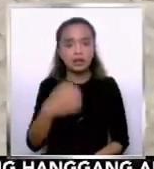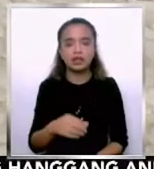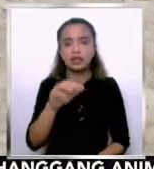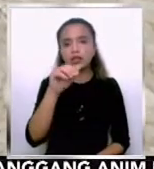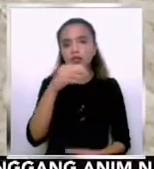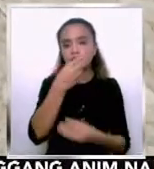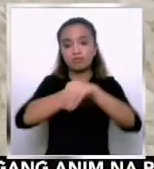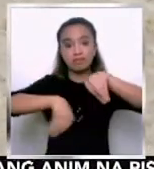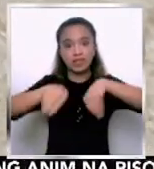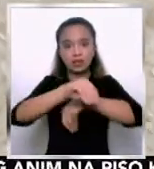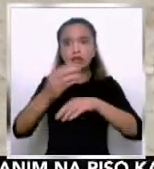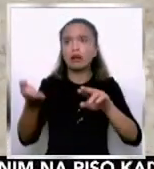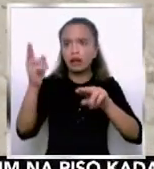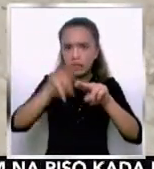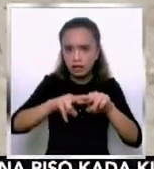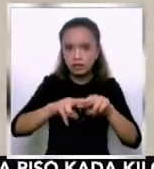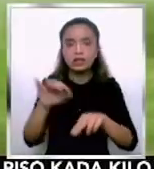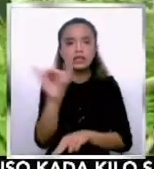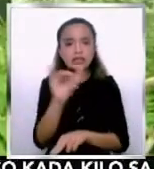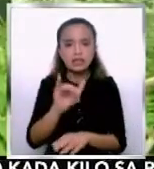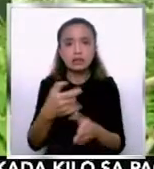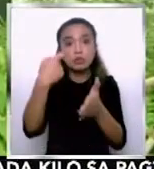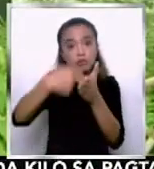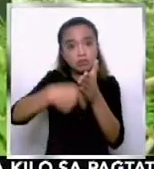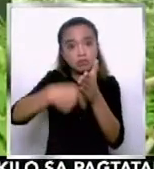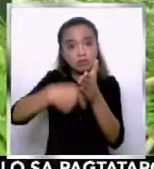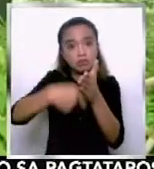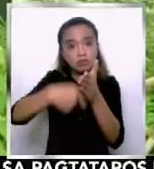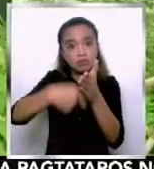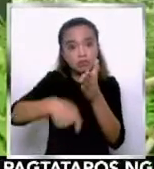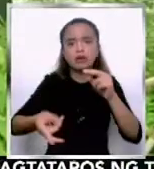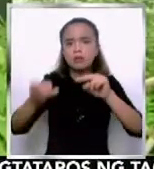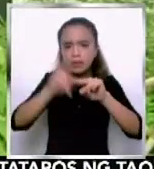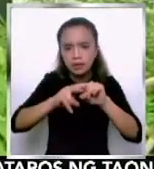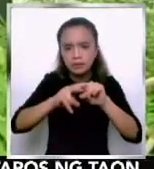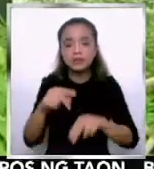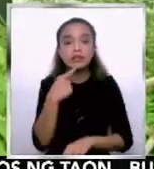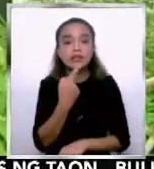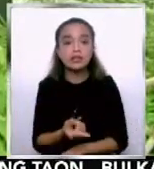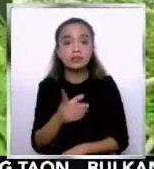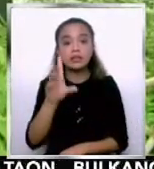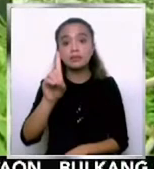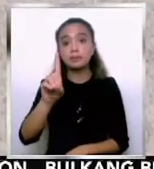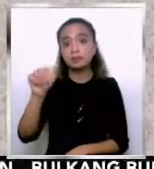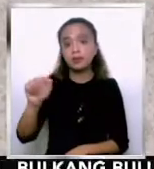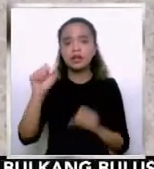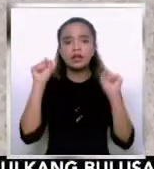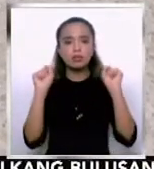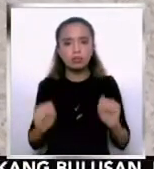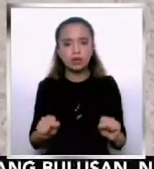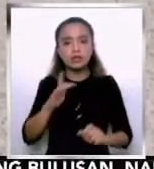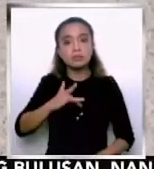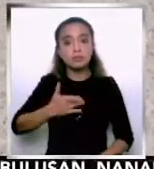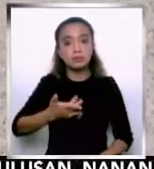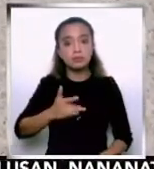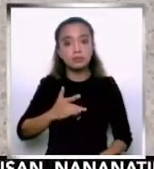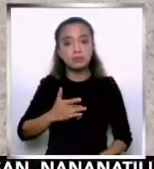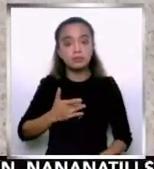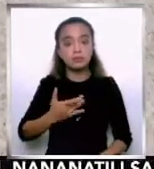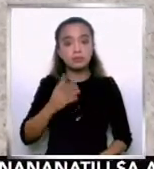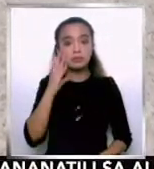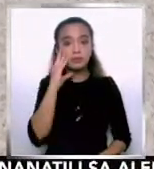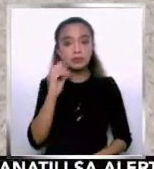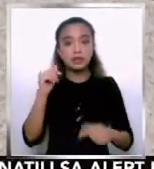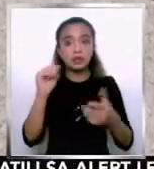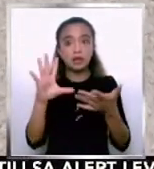Ikalawa, tumaas din yung presyo ng gasolina mo. Sabi ng Department of Agriculture, posibleng maramdaman yan sa dulo ng taon.